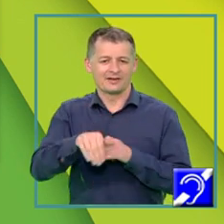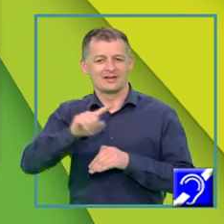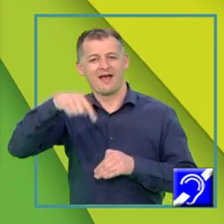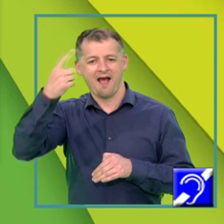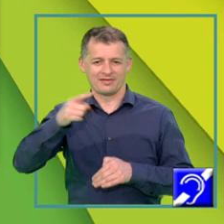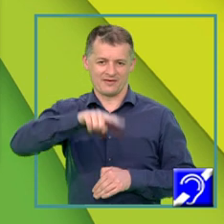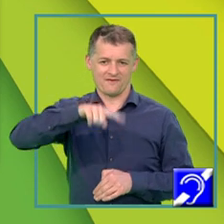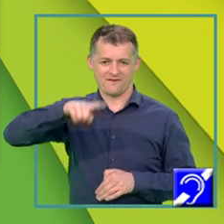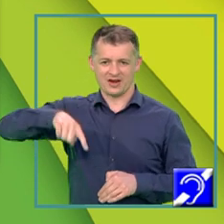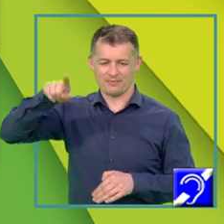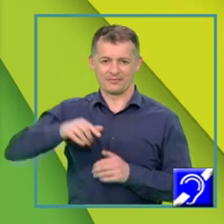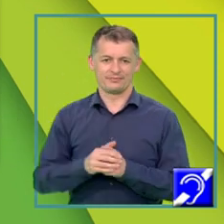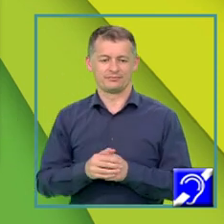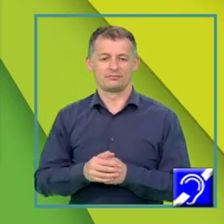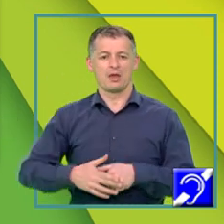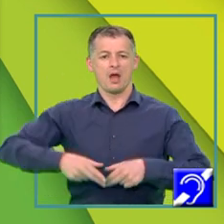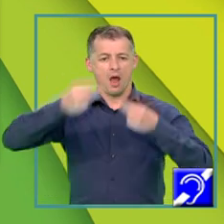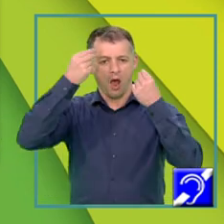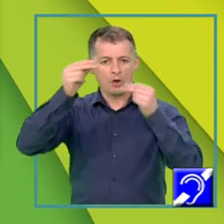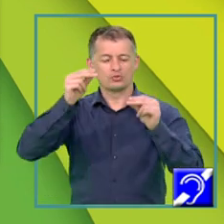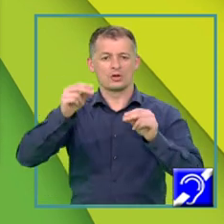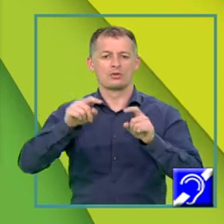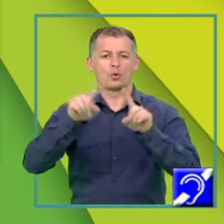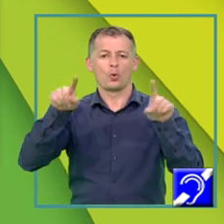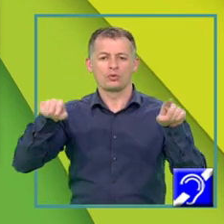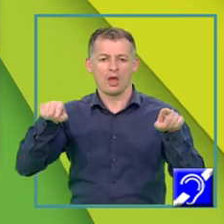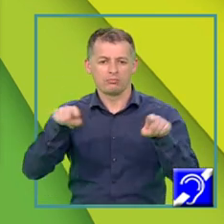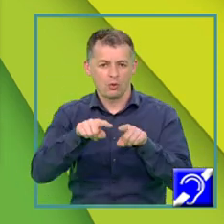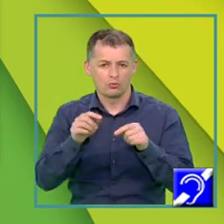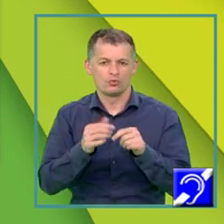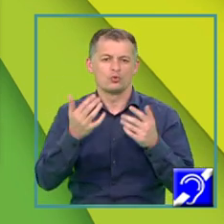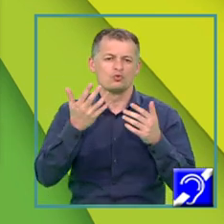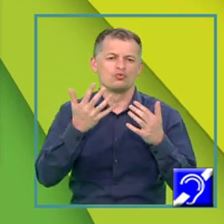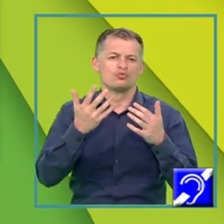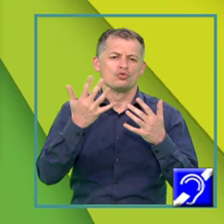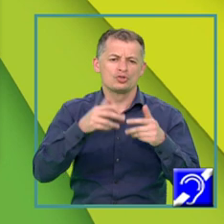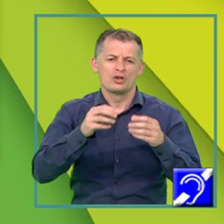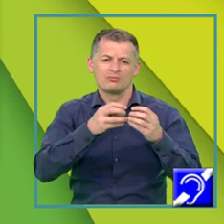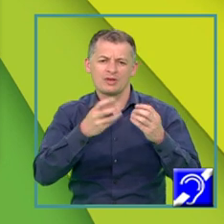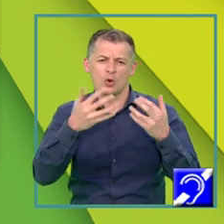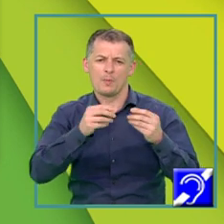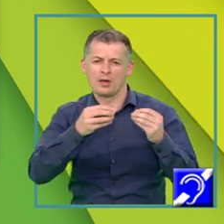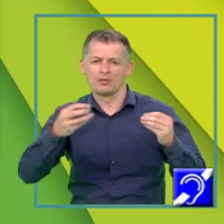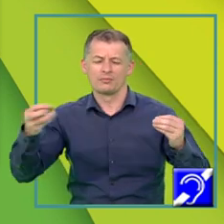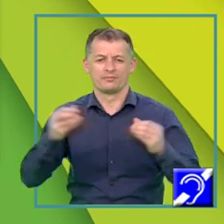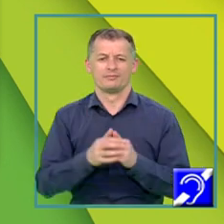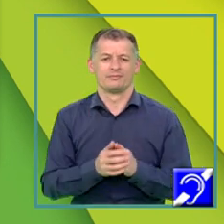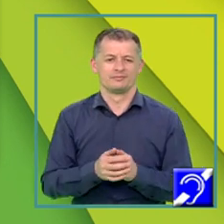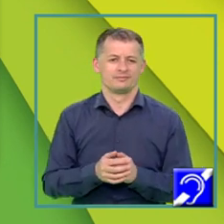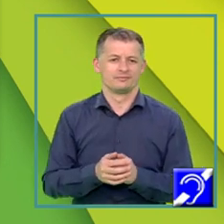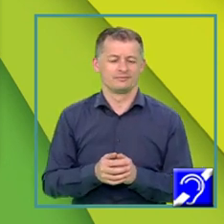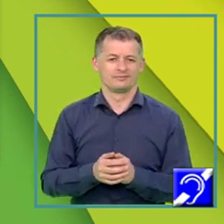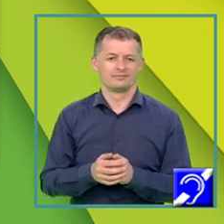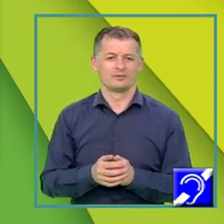declararea unui tablou inclusiv a unui șir de caractere are ca efect alocarea unui bloc de memorie cu